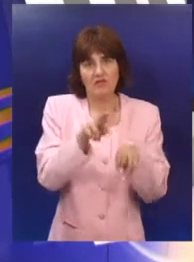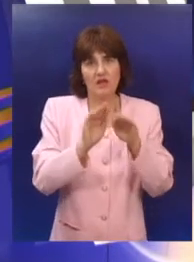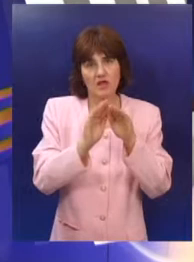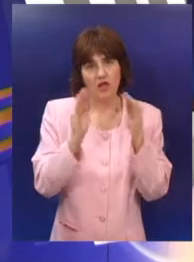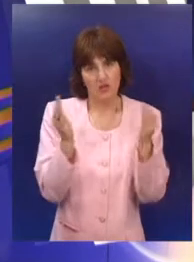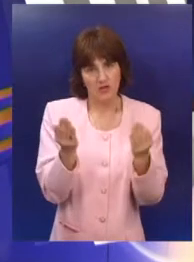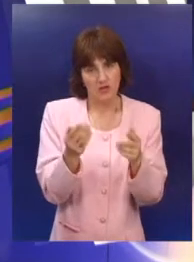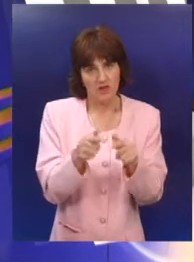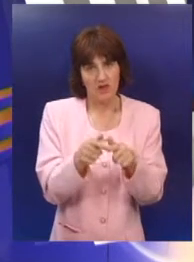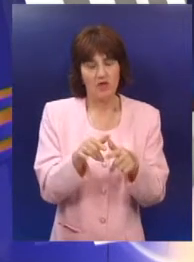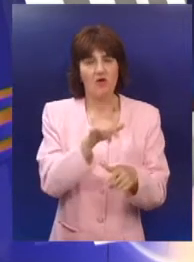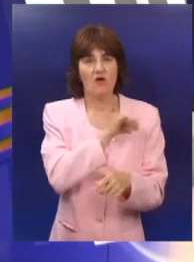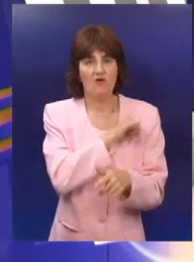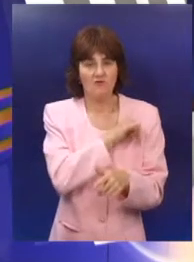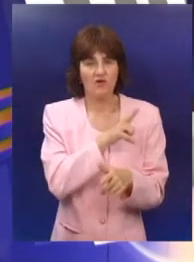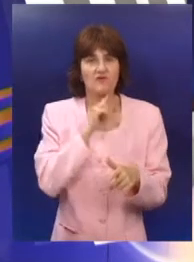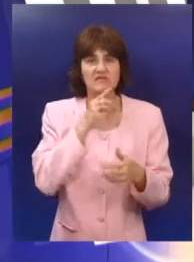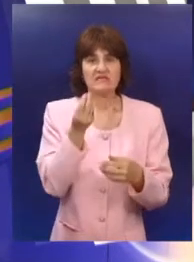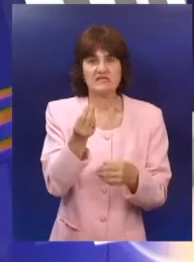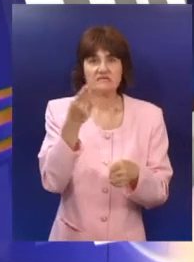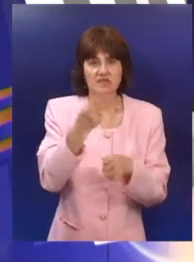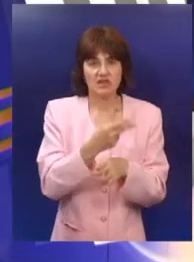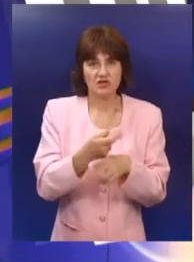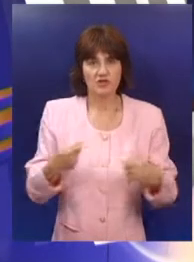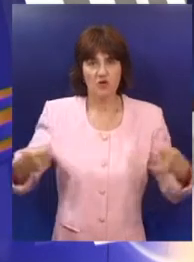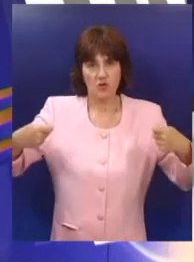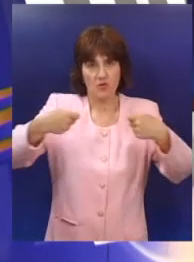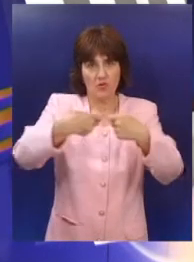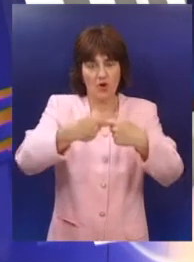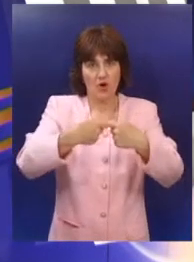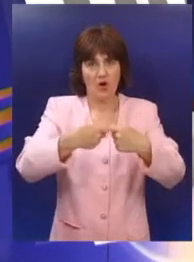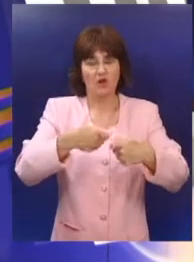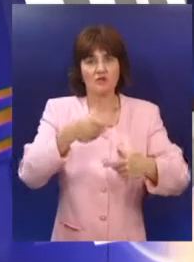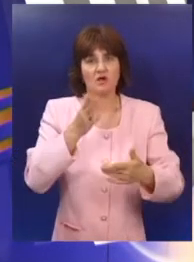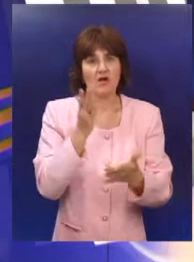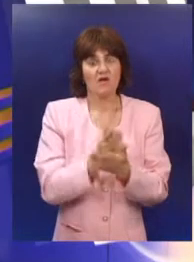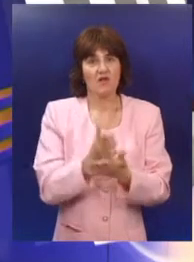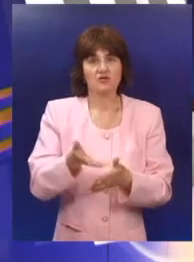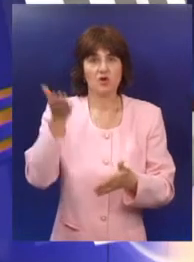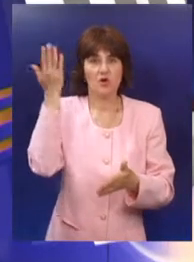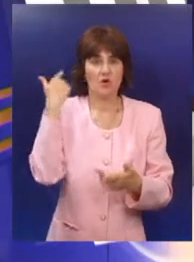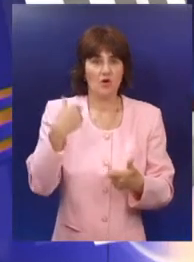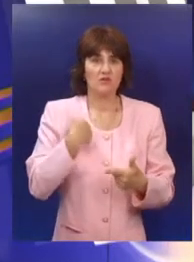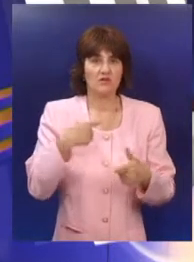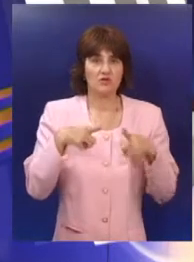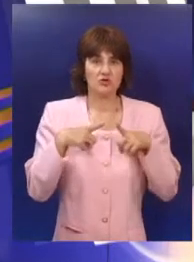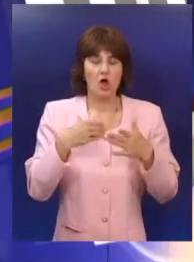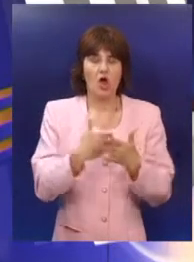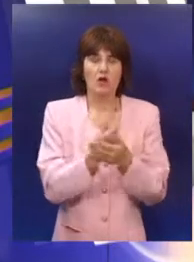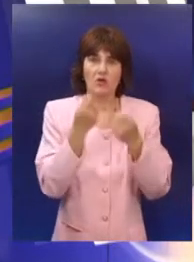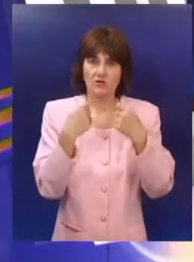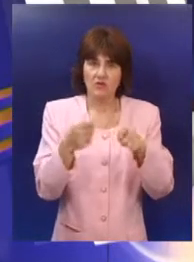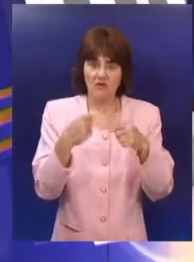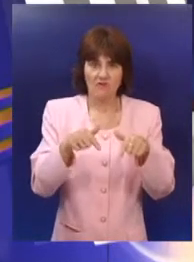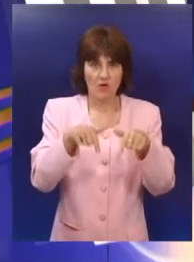Grad Subotica, autonomna pokrajina Vojvodina i Republika Srbija uložili su u preko 40 godina čekano otvaranje potpuno novog odeljenja